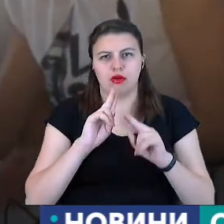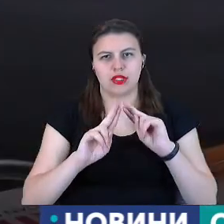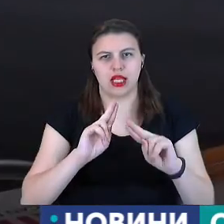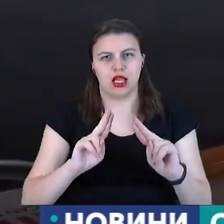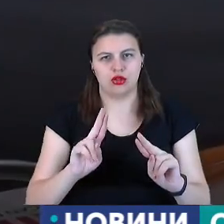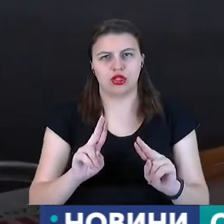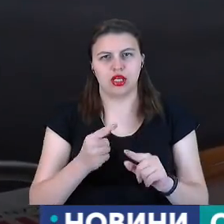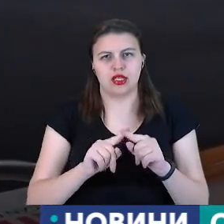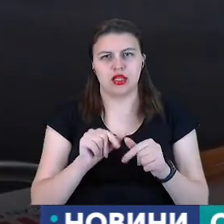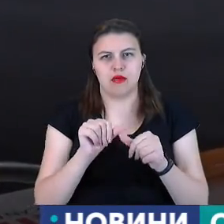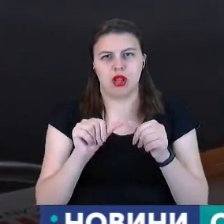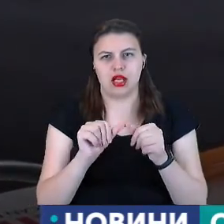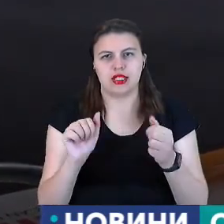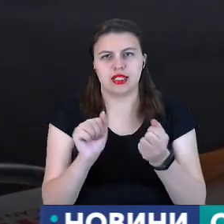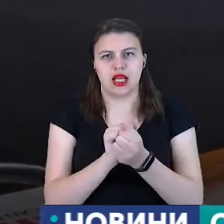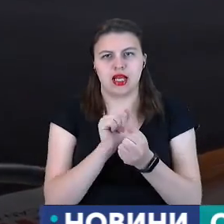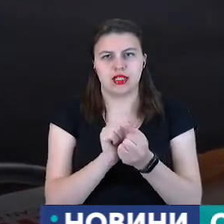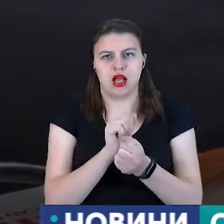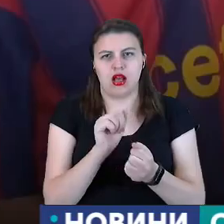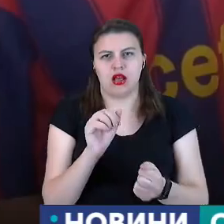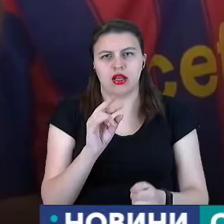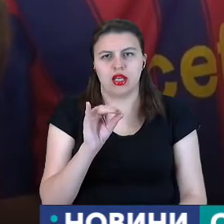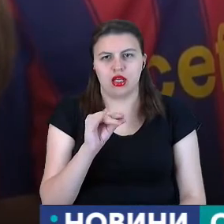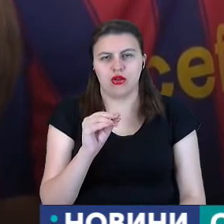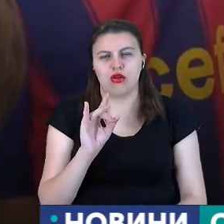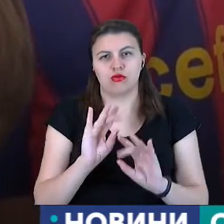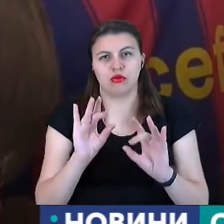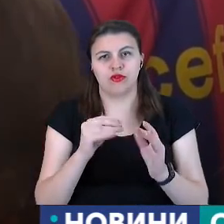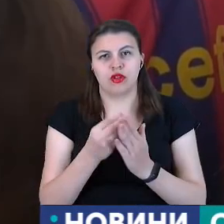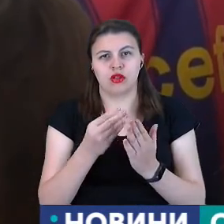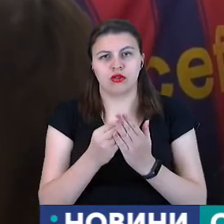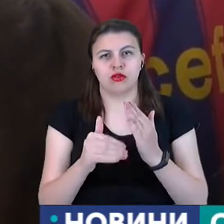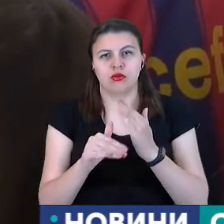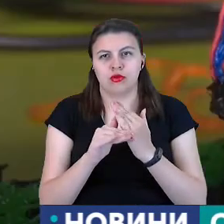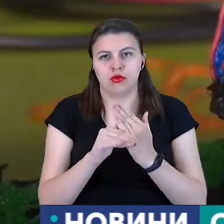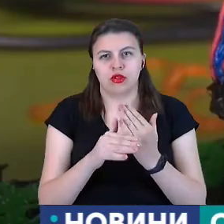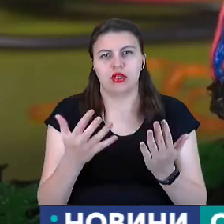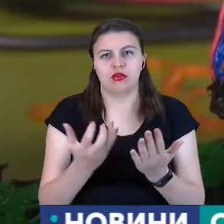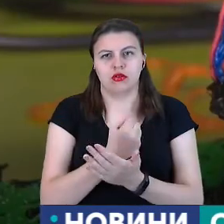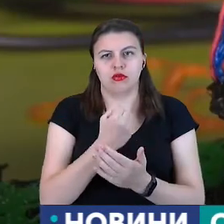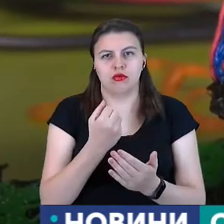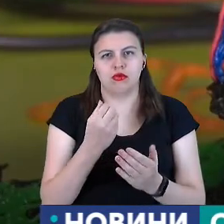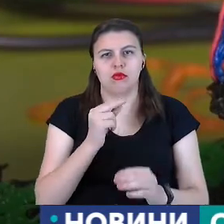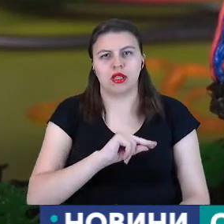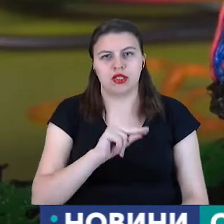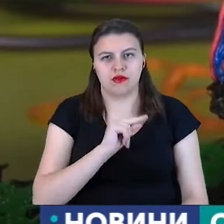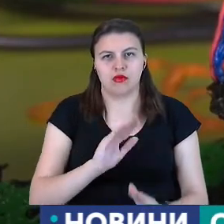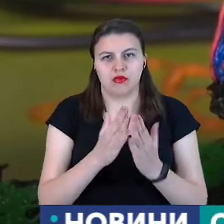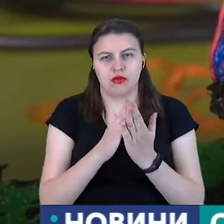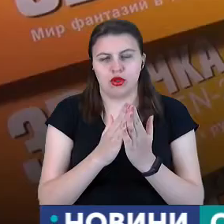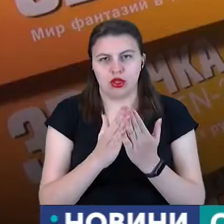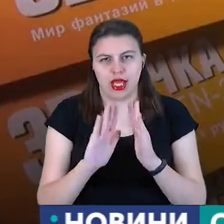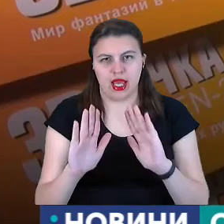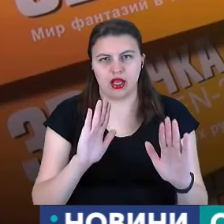засихає потім. Кирило розповідає, фінансування на клуб допомогли отримати працівники бібліотеки. Вони написали грант для проєкту